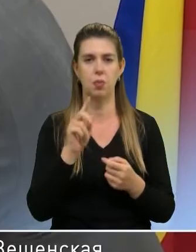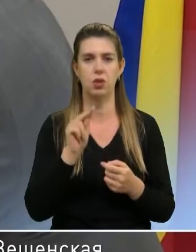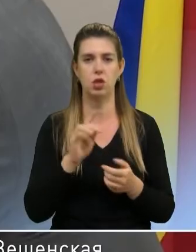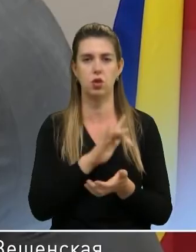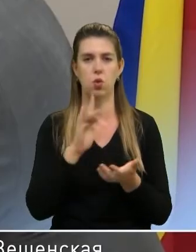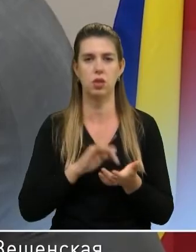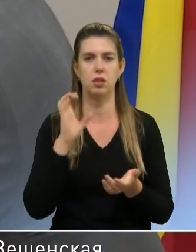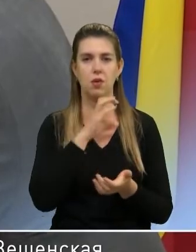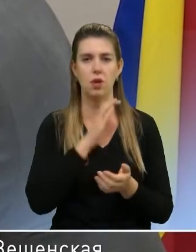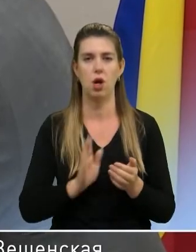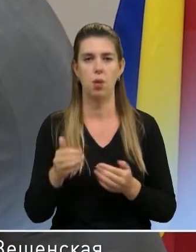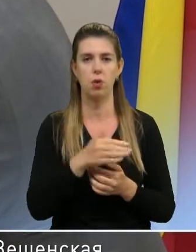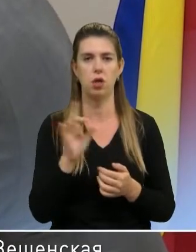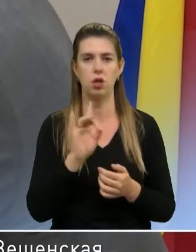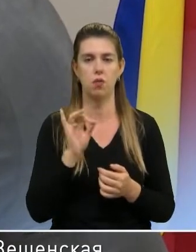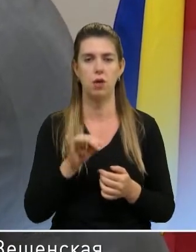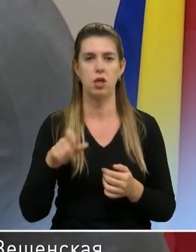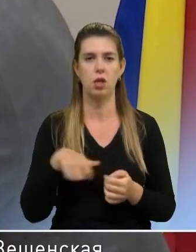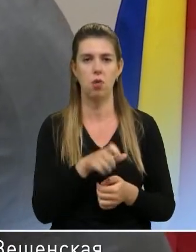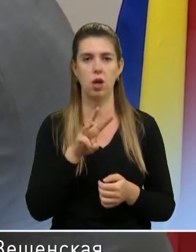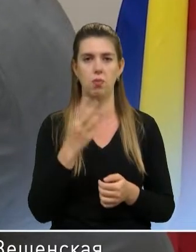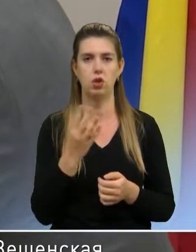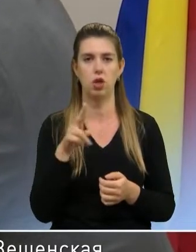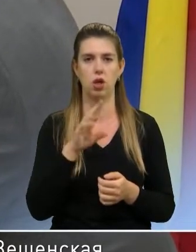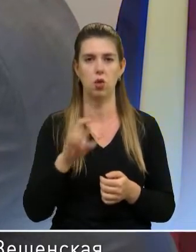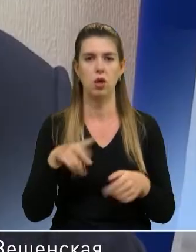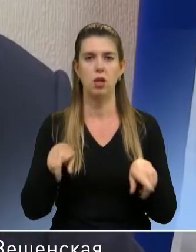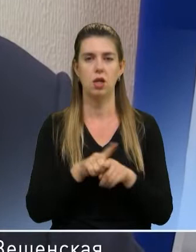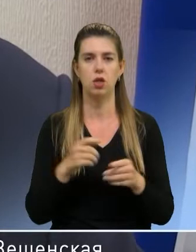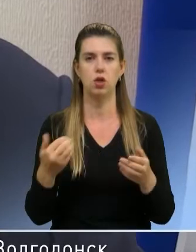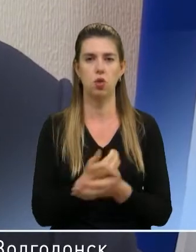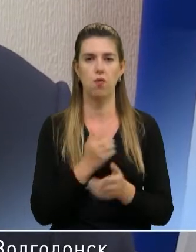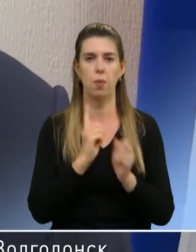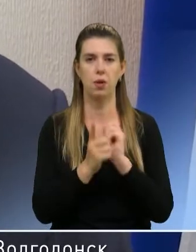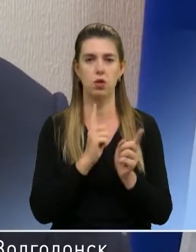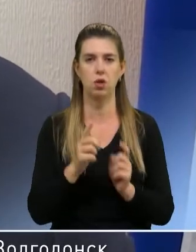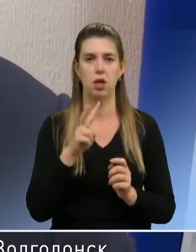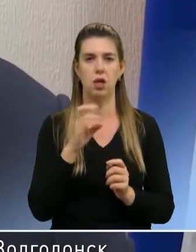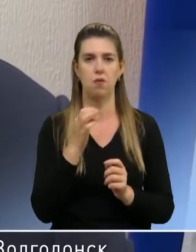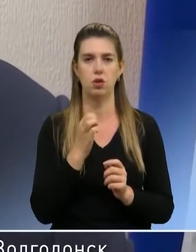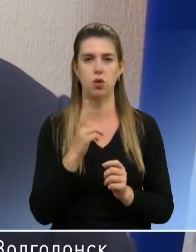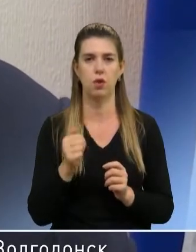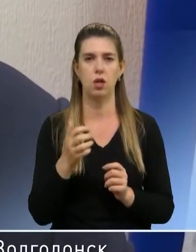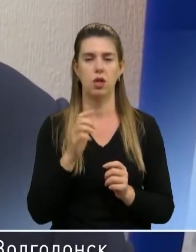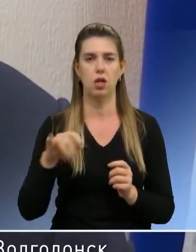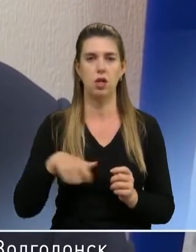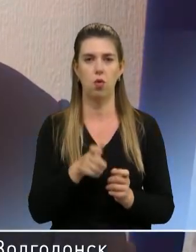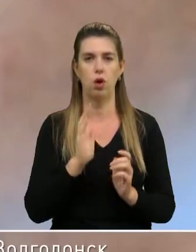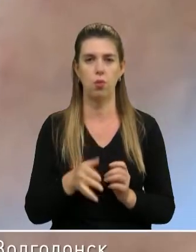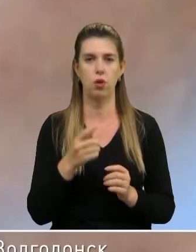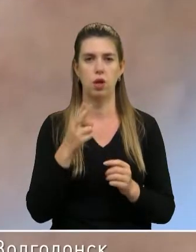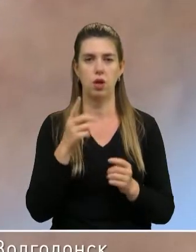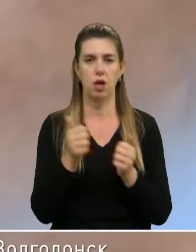с северным обходом Ростова и трассой М4 Дон, а также новые маршруты в Левенцовке. И хотя трасса пройдет